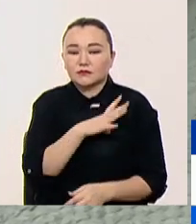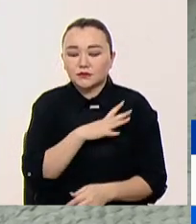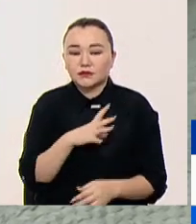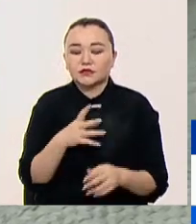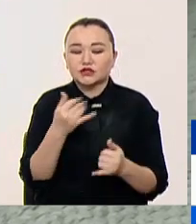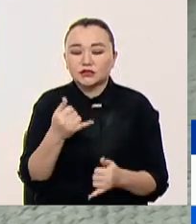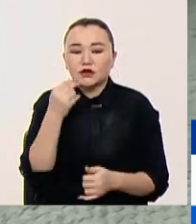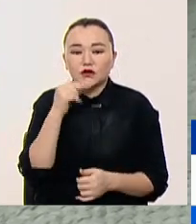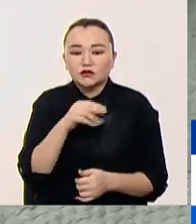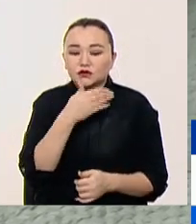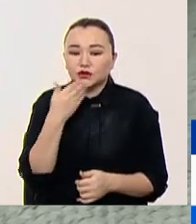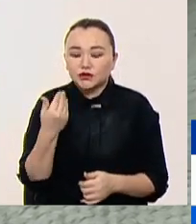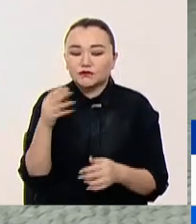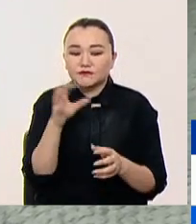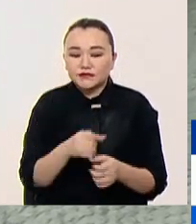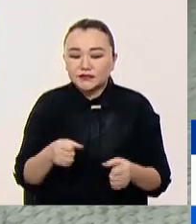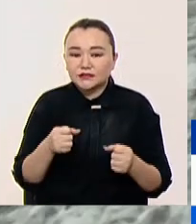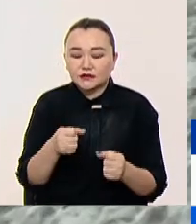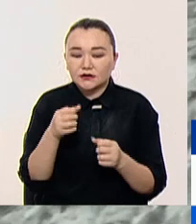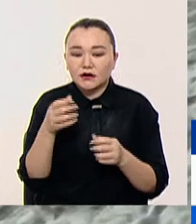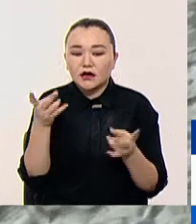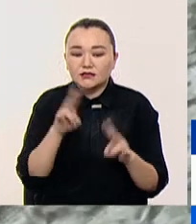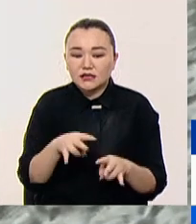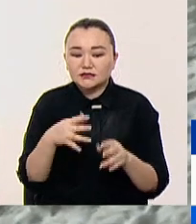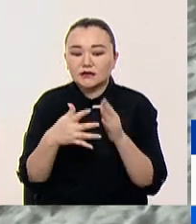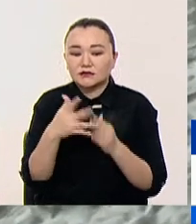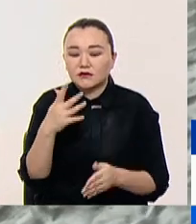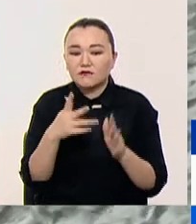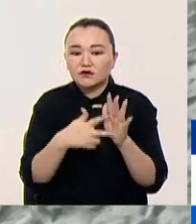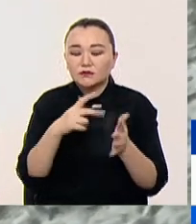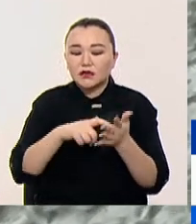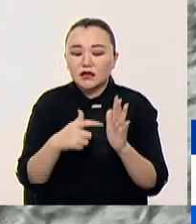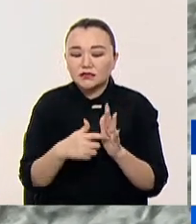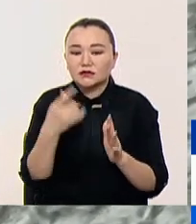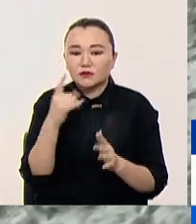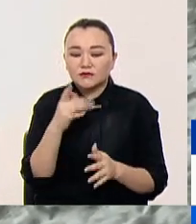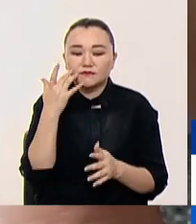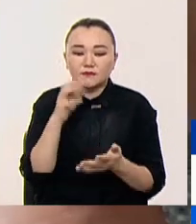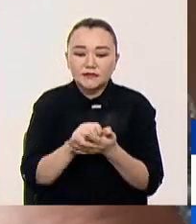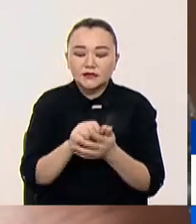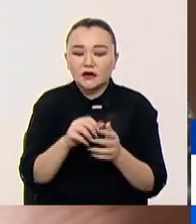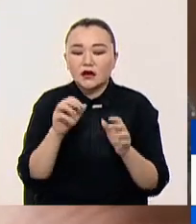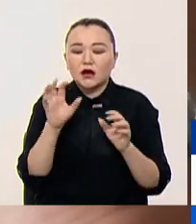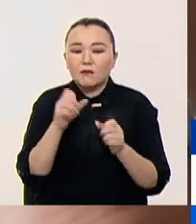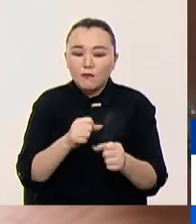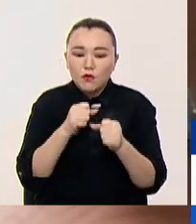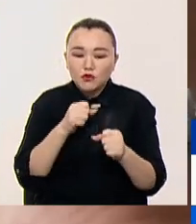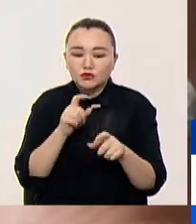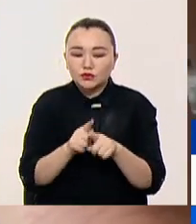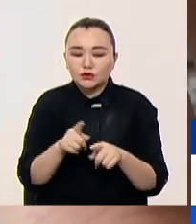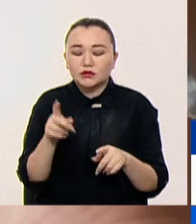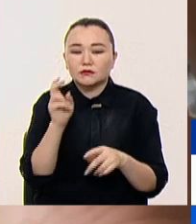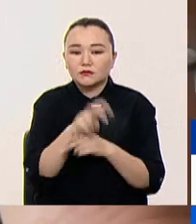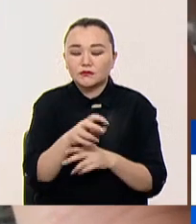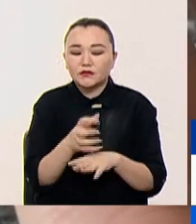Қазір сапасыз орнатылған құрылғыларын кесірінен саусақсыз қалдым деген 8-ші сынып оқушысы үнемі қатысып жүрген бокс үйірмесіне де бара алмай қалдым